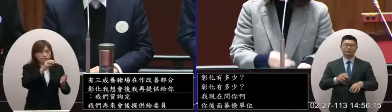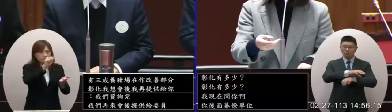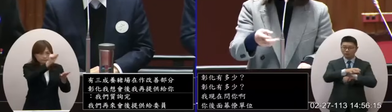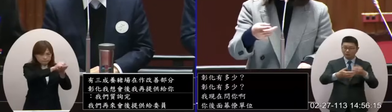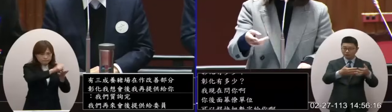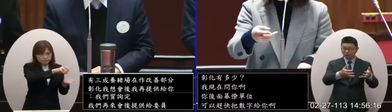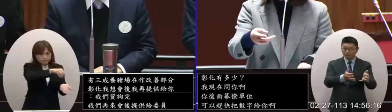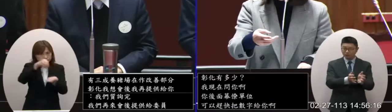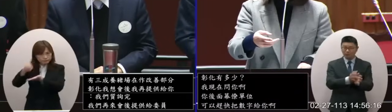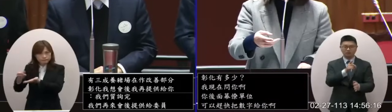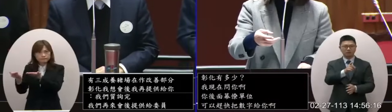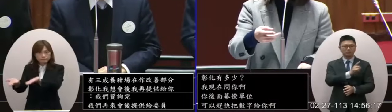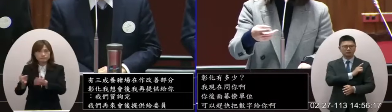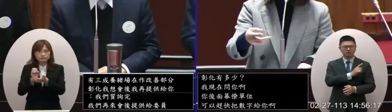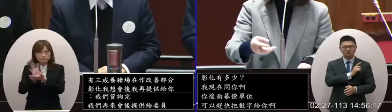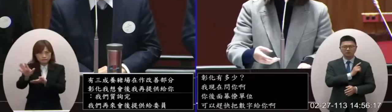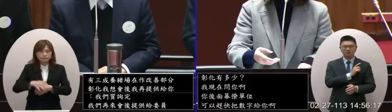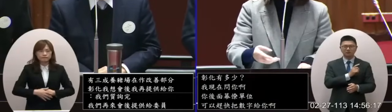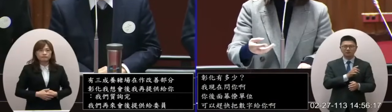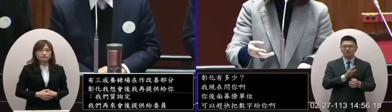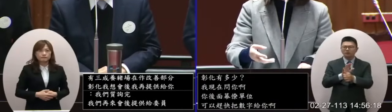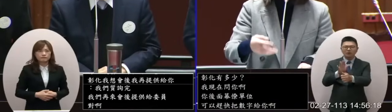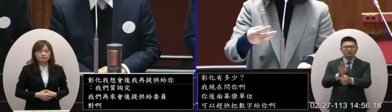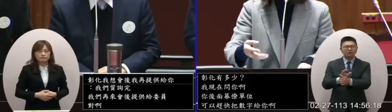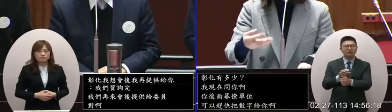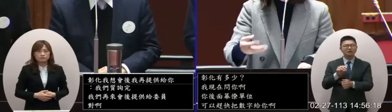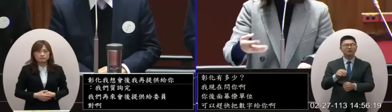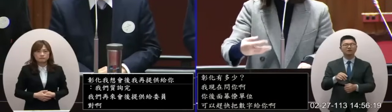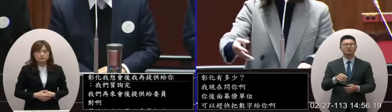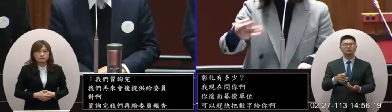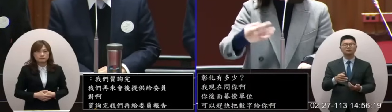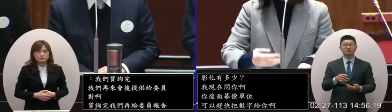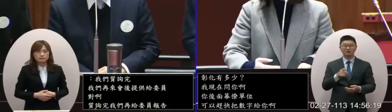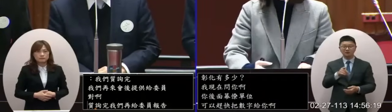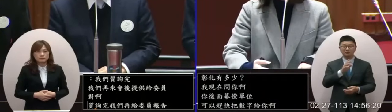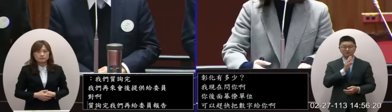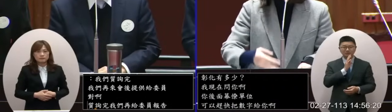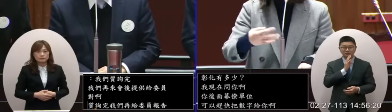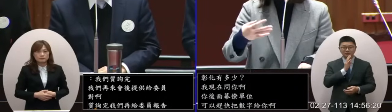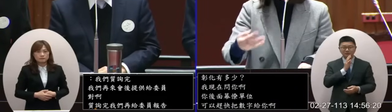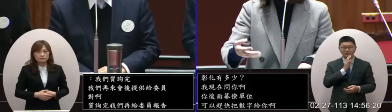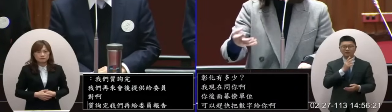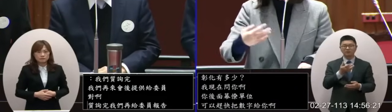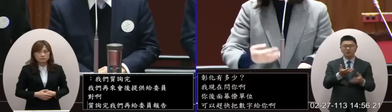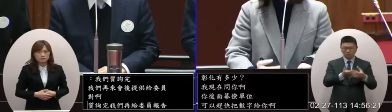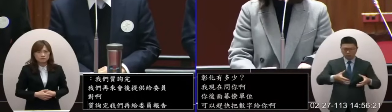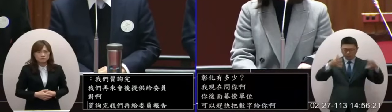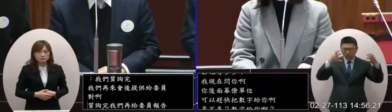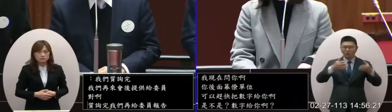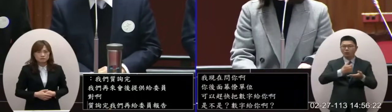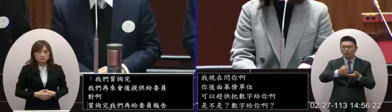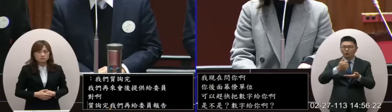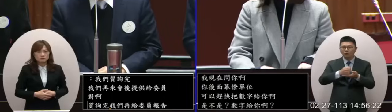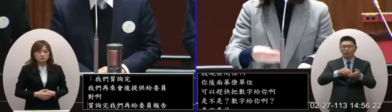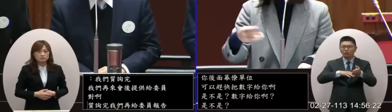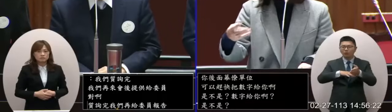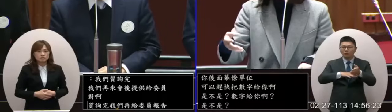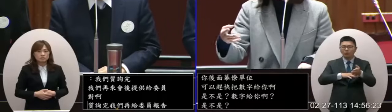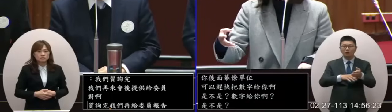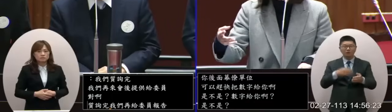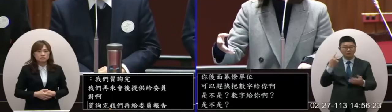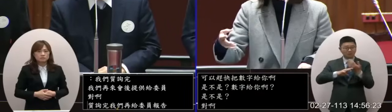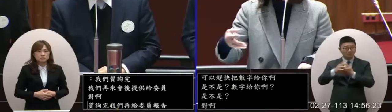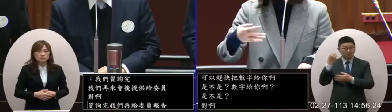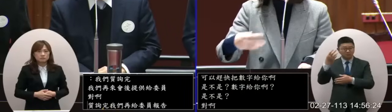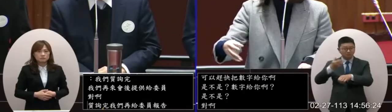部呢？环境部你们到底在协助这部分？你们还是用漕运车？那有没有更先进的方式呢？因为